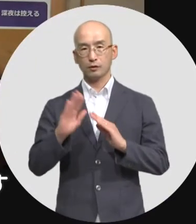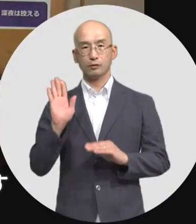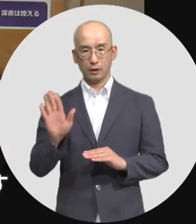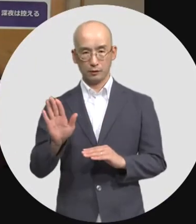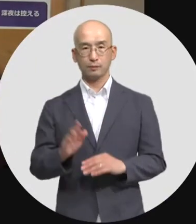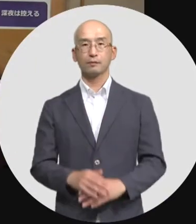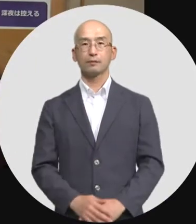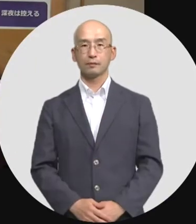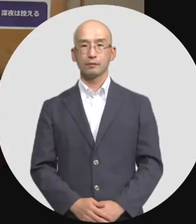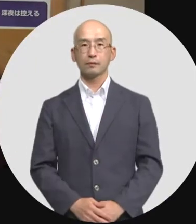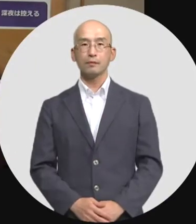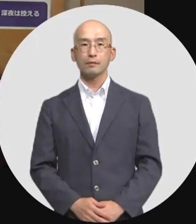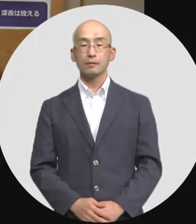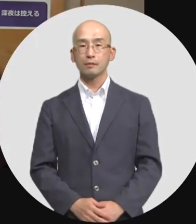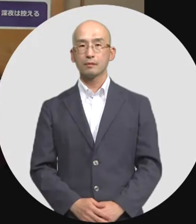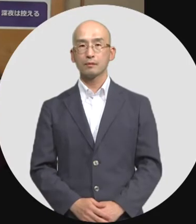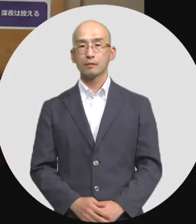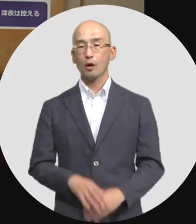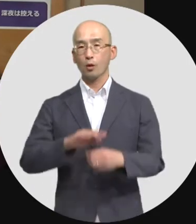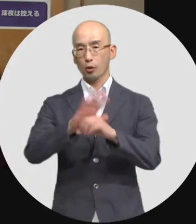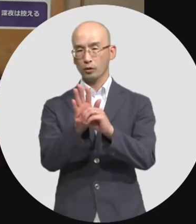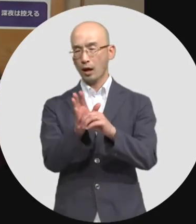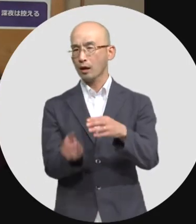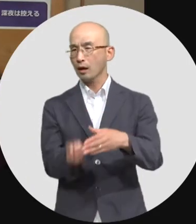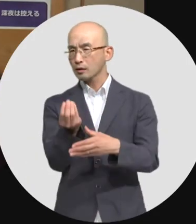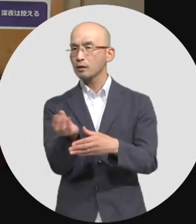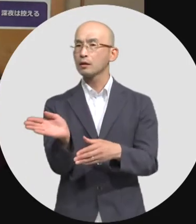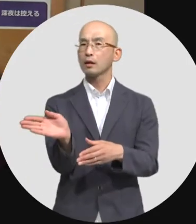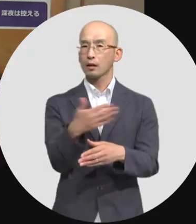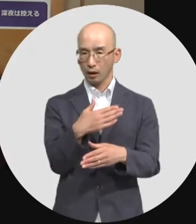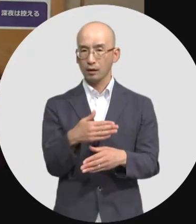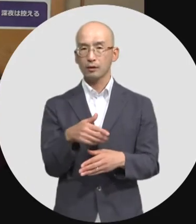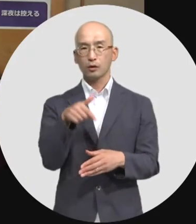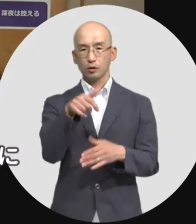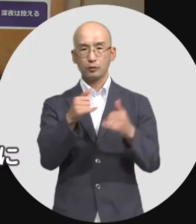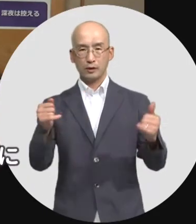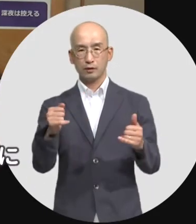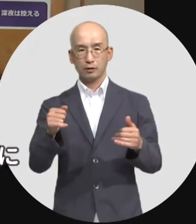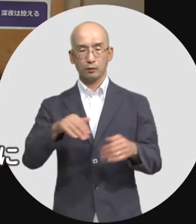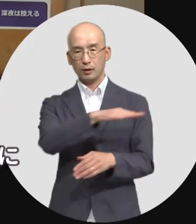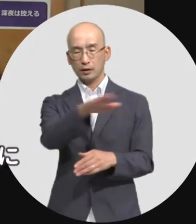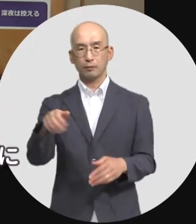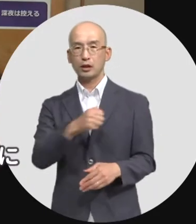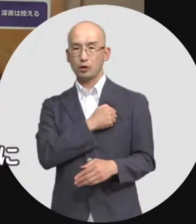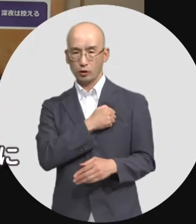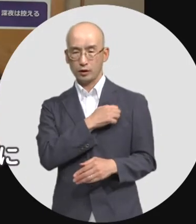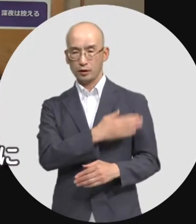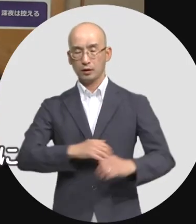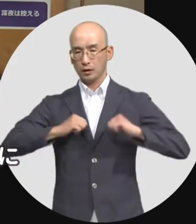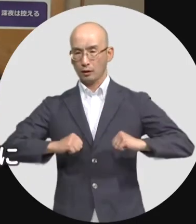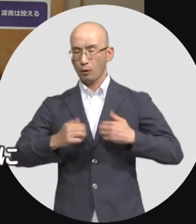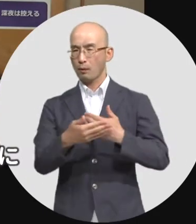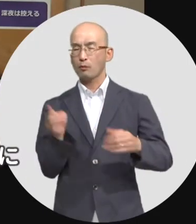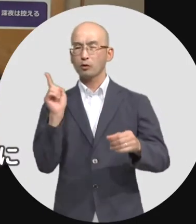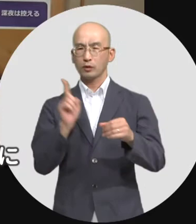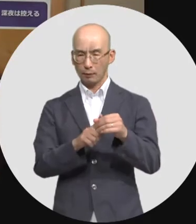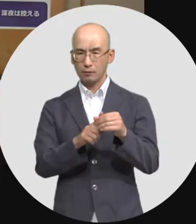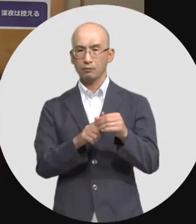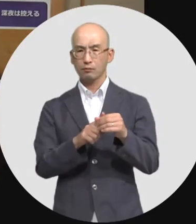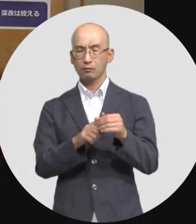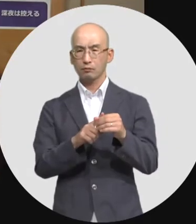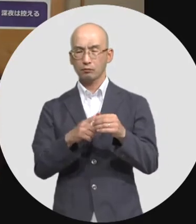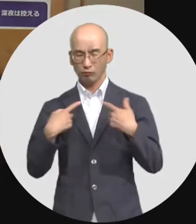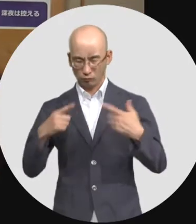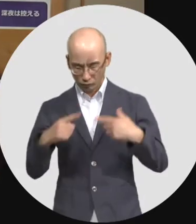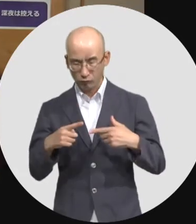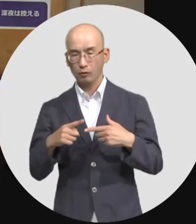てでございます。まあ、コロナウイルス感染症が発生して以来、府民の皆様の命や健康を守るために昼